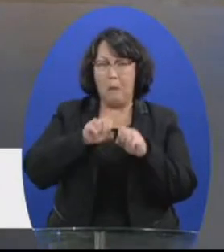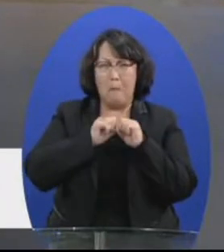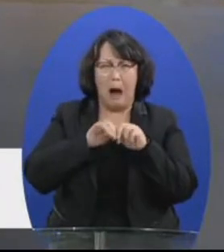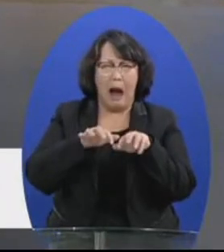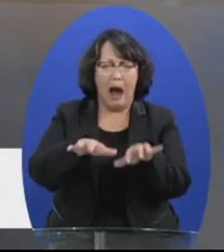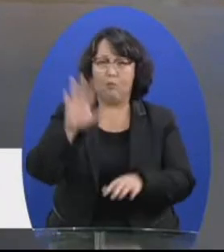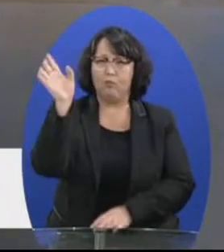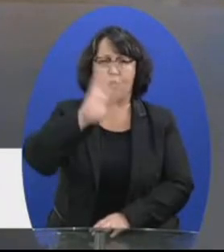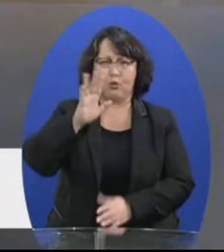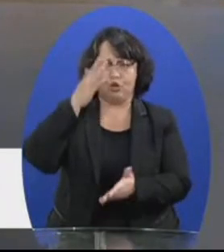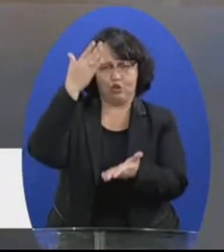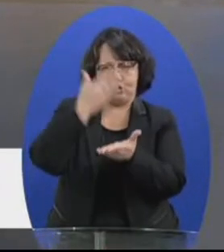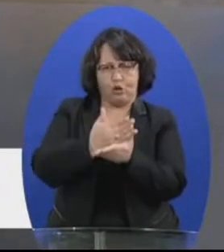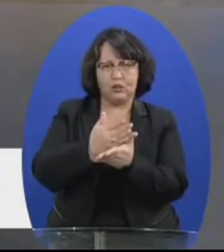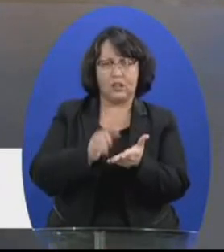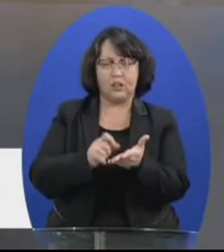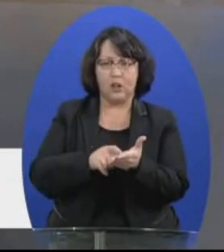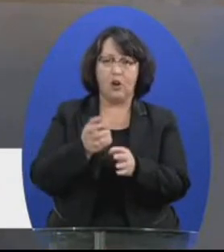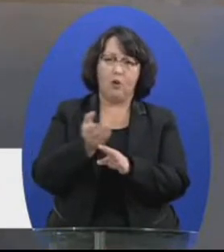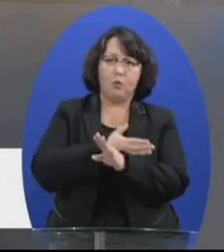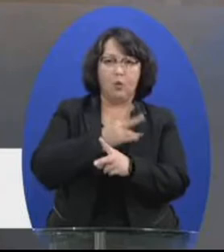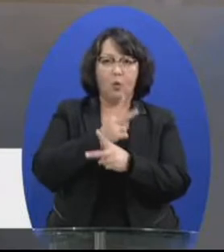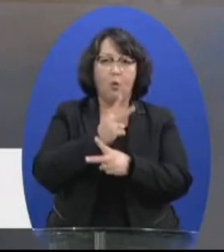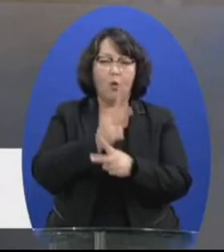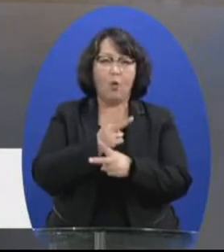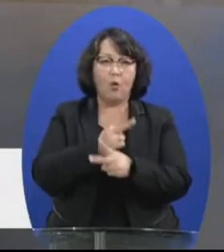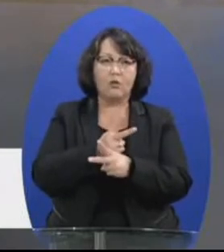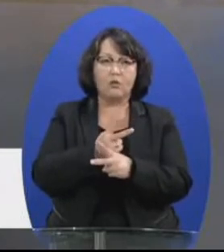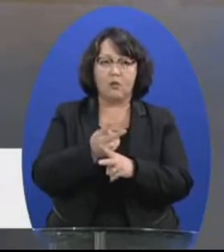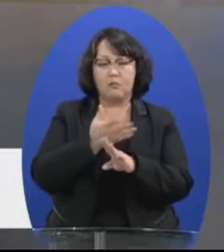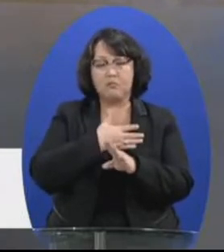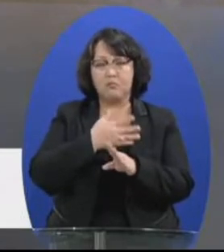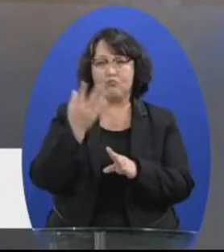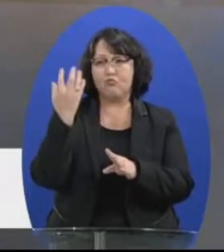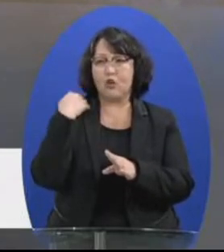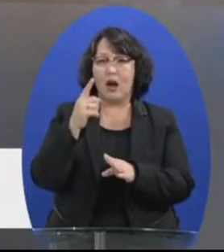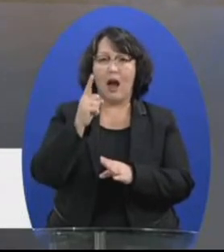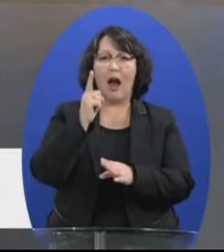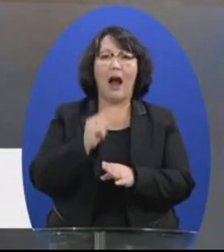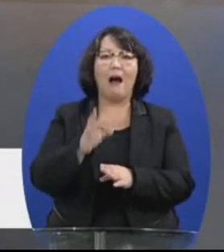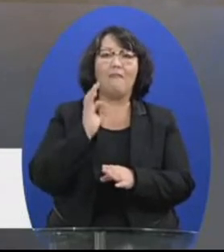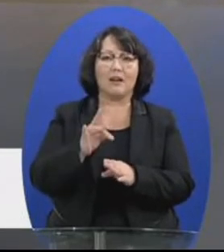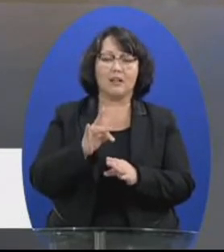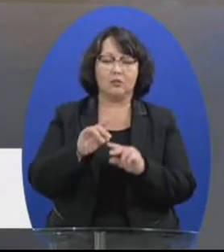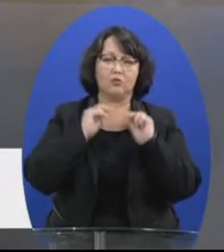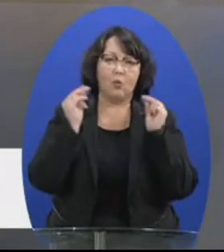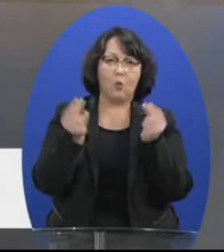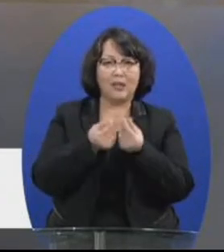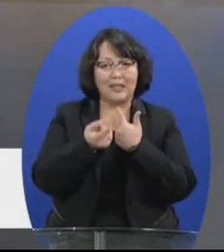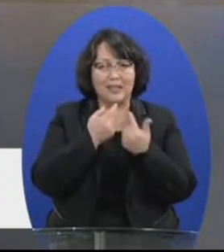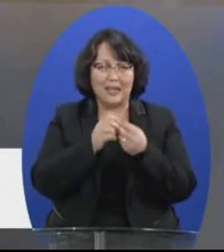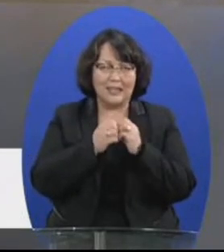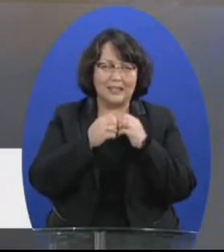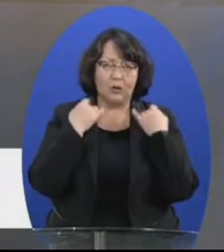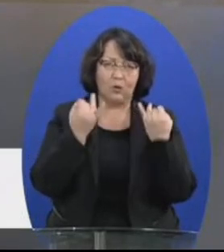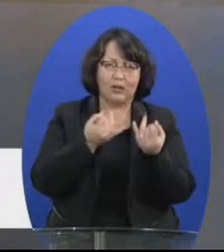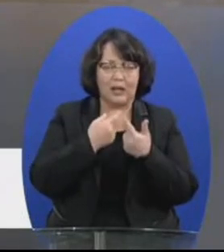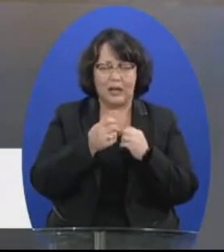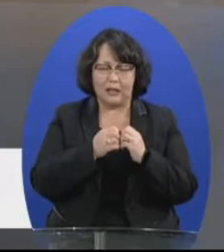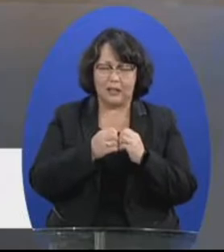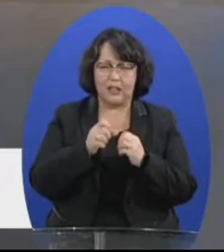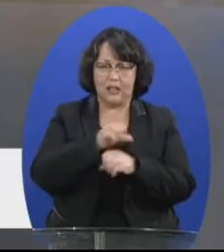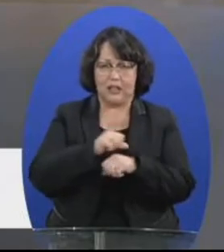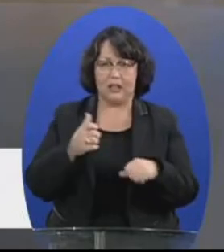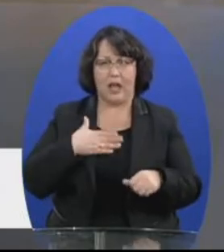байхын тулд бас хууль эргэцүү орчноо хүртэл өмнө одоо энэ хаврын өмнөх одоо хаврын чуулганаар бол хилцэн баталж иргэдийн одоо амь